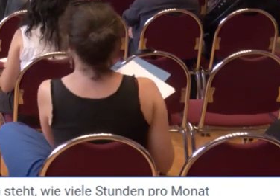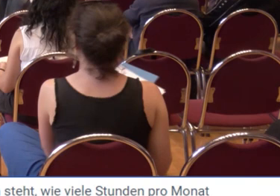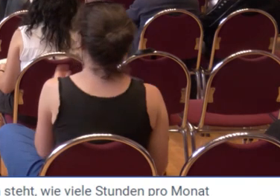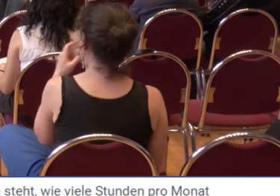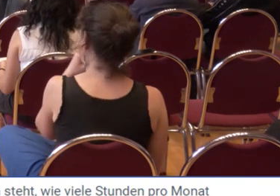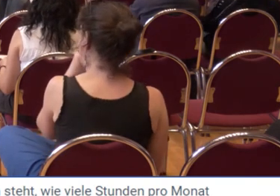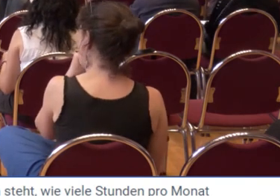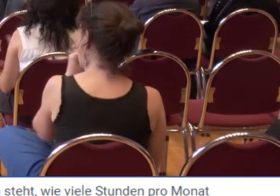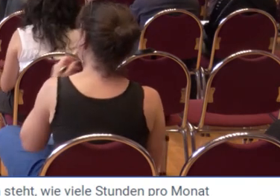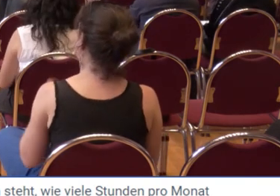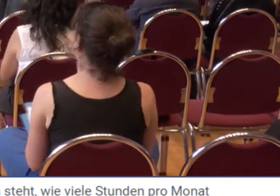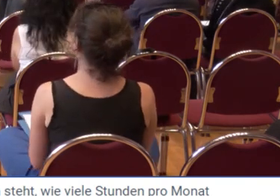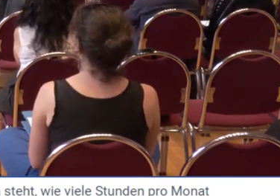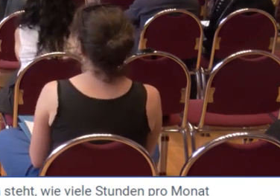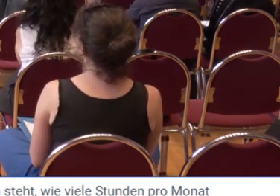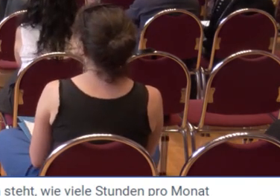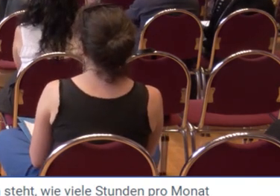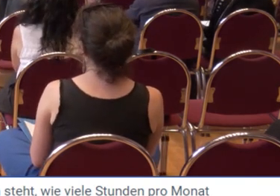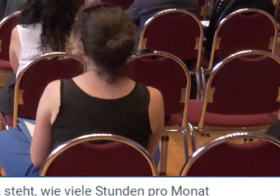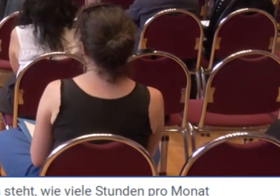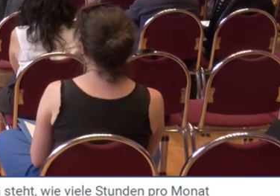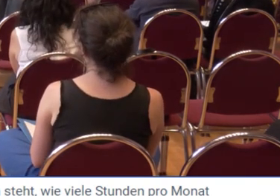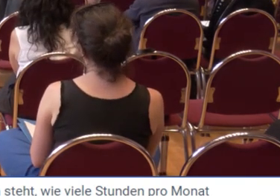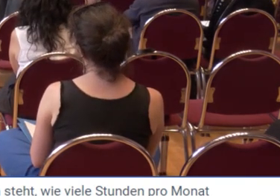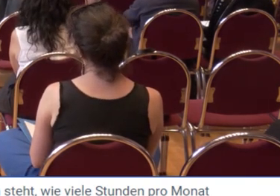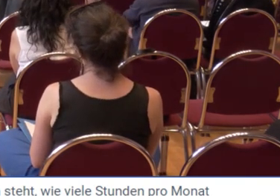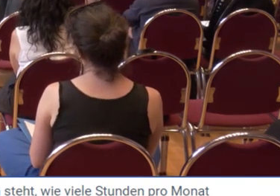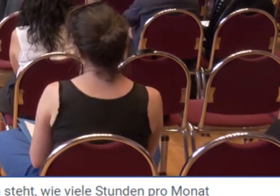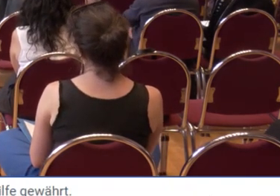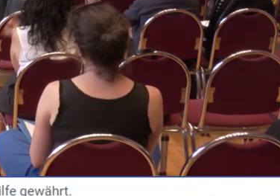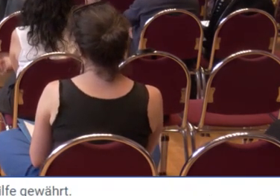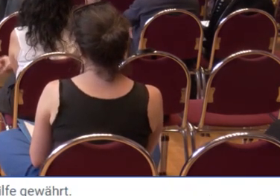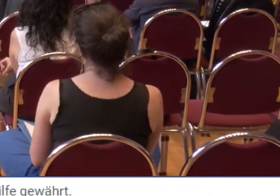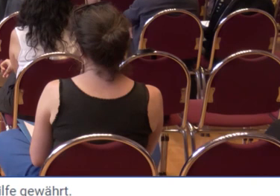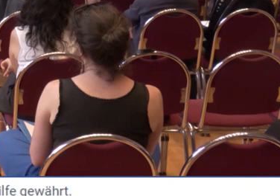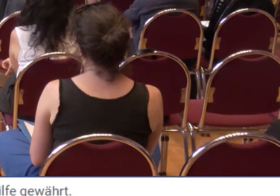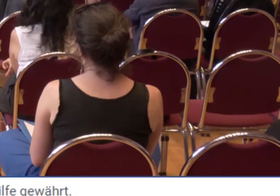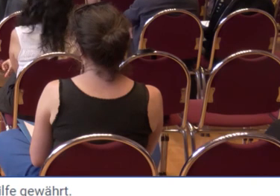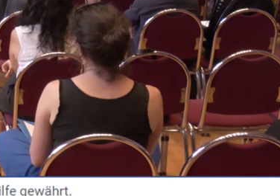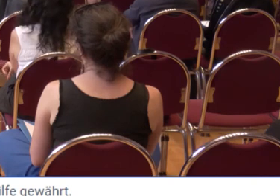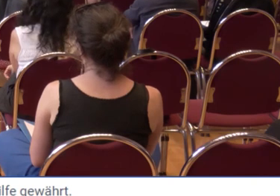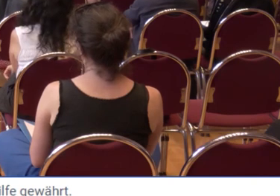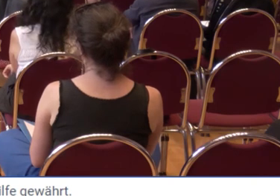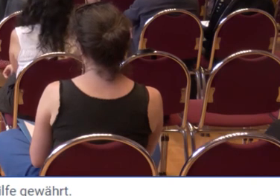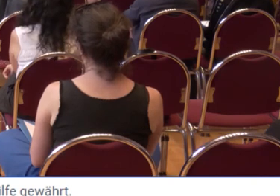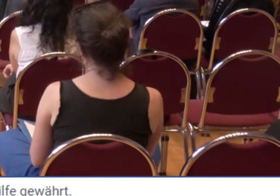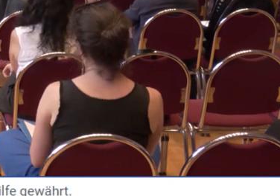ja und ganz zum Schluss Leistungen aus einer Hand was heißt das im Idealfall